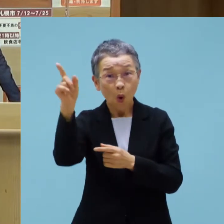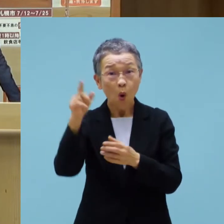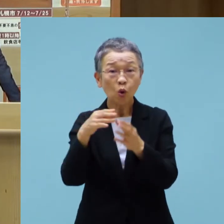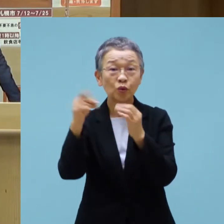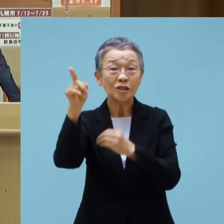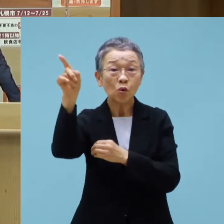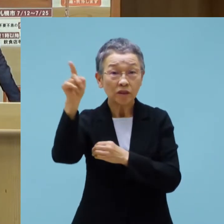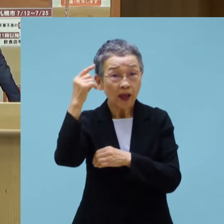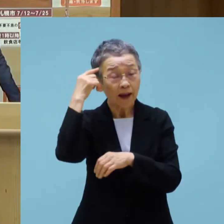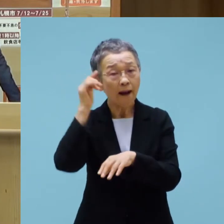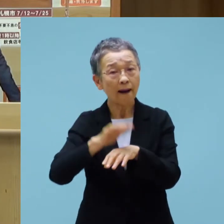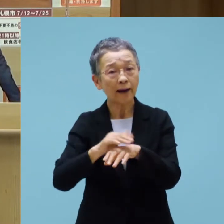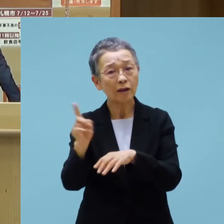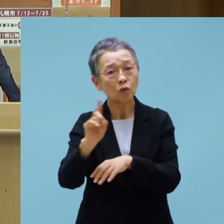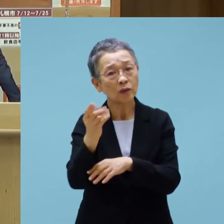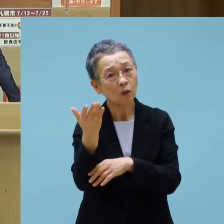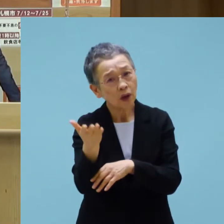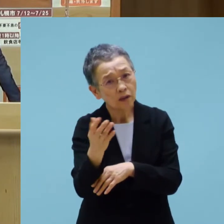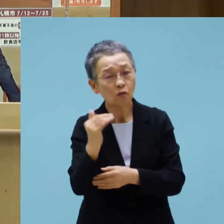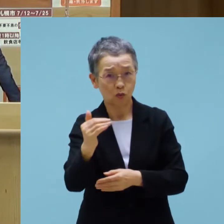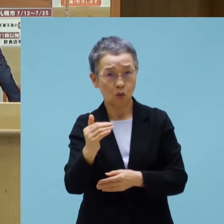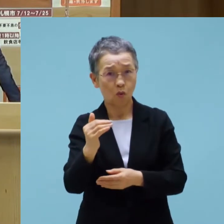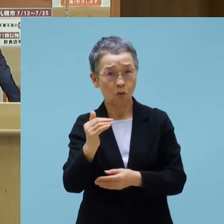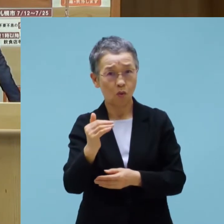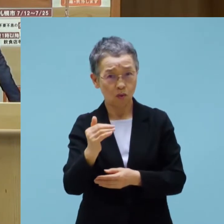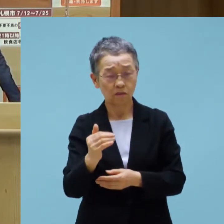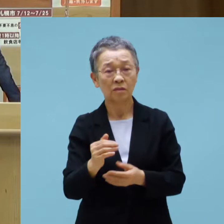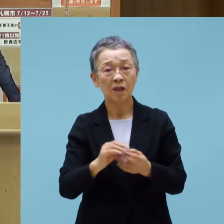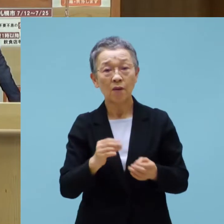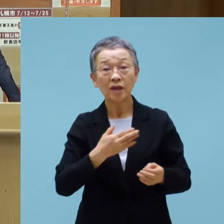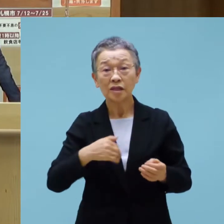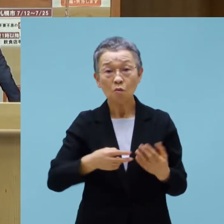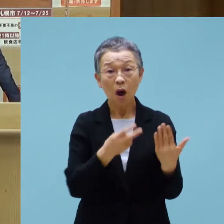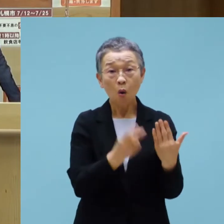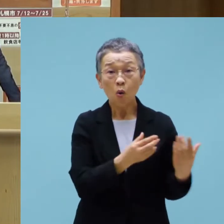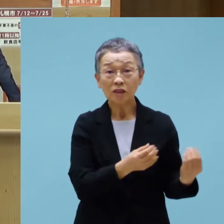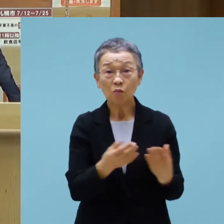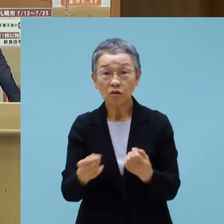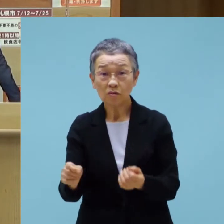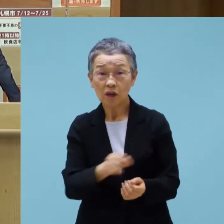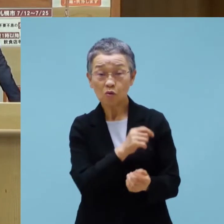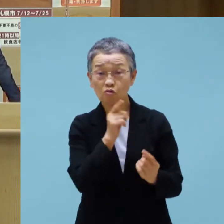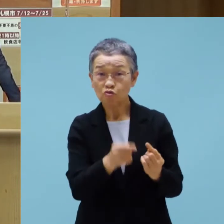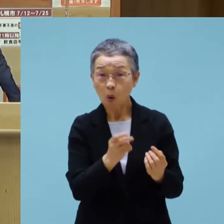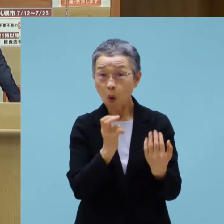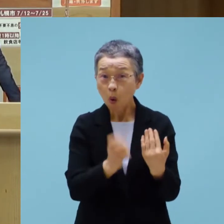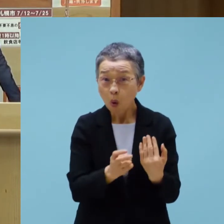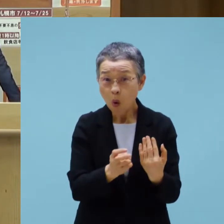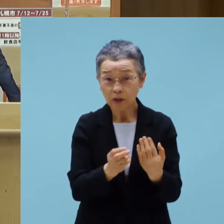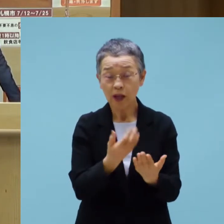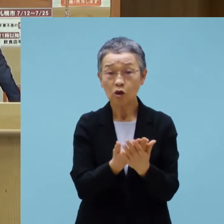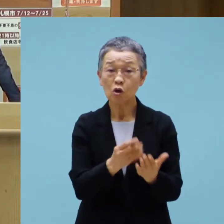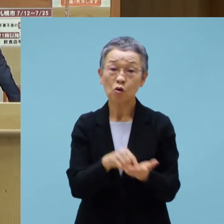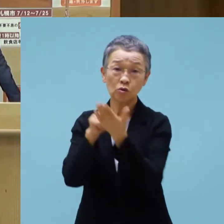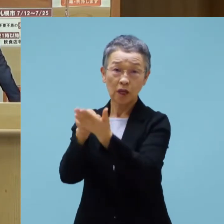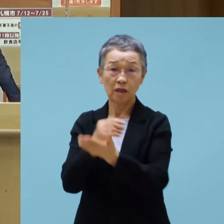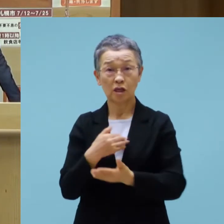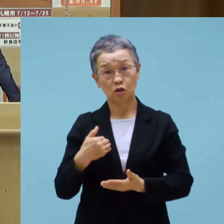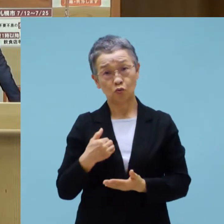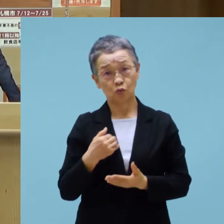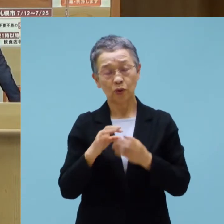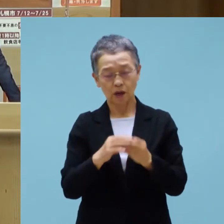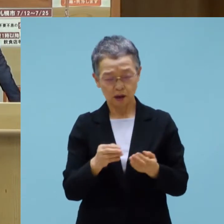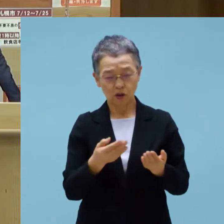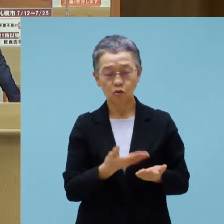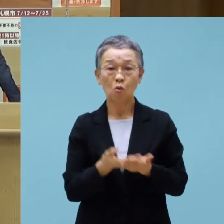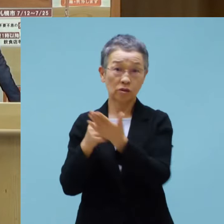ことが重要かと思いますが我々としては法律に基づいて特措法上要請できますから要請をさせていただいてま